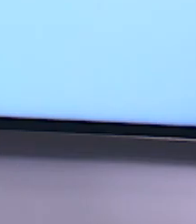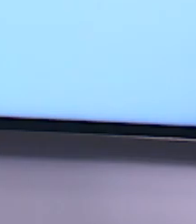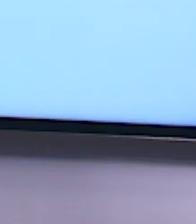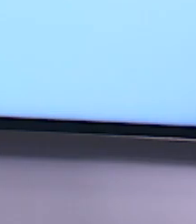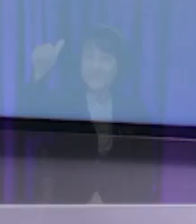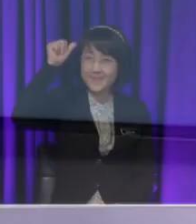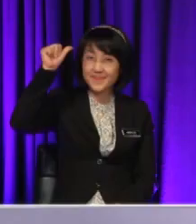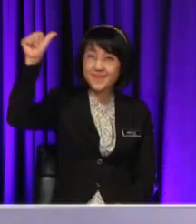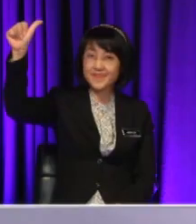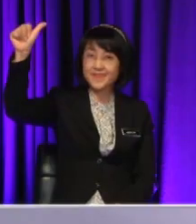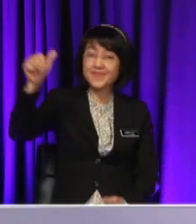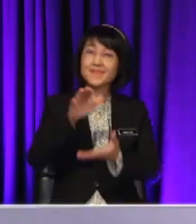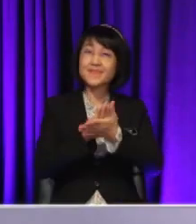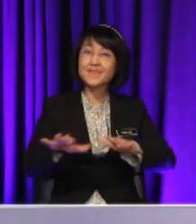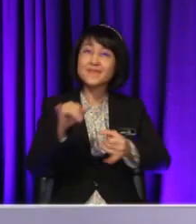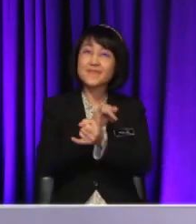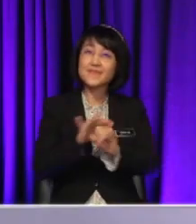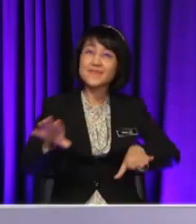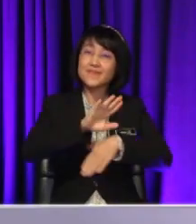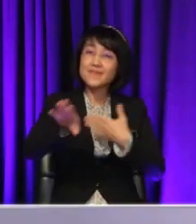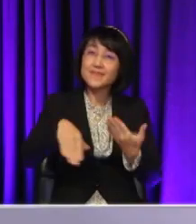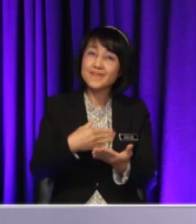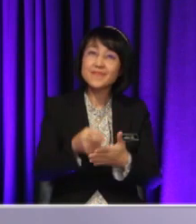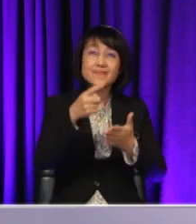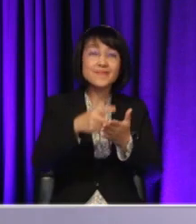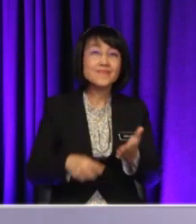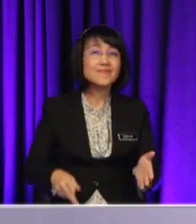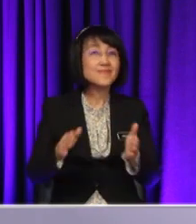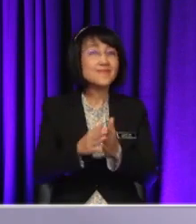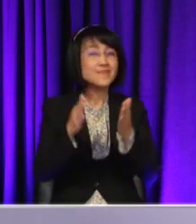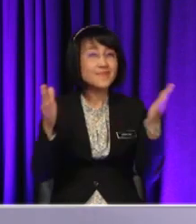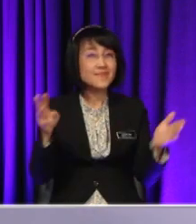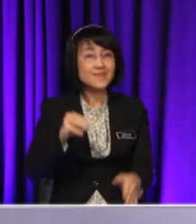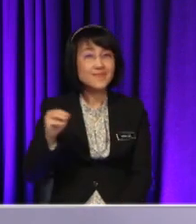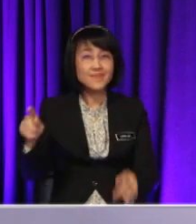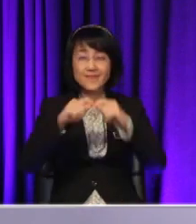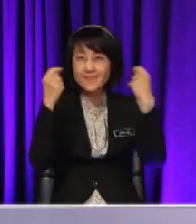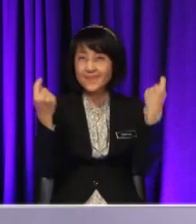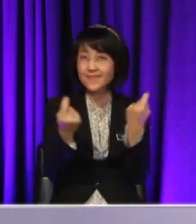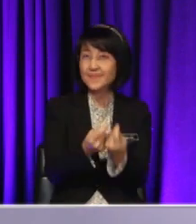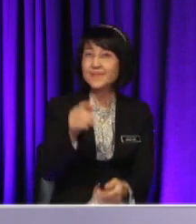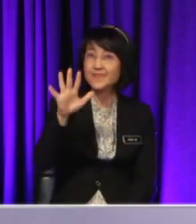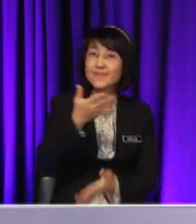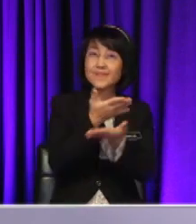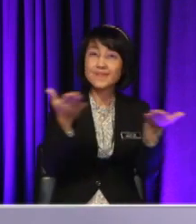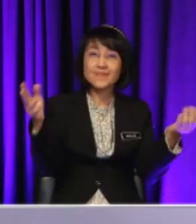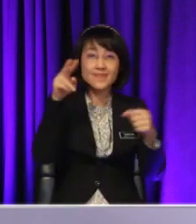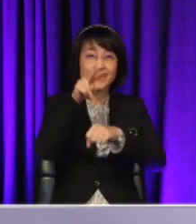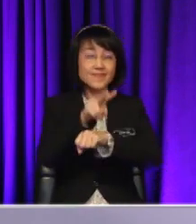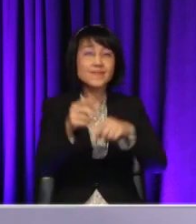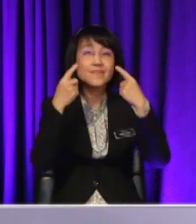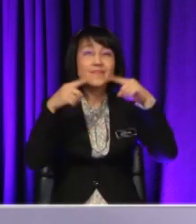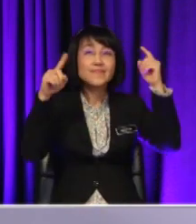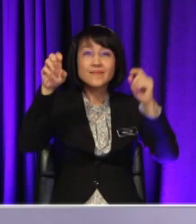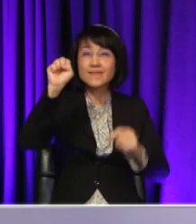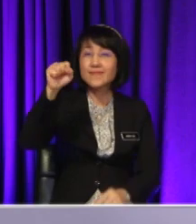Assalamualaikum salam sejahtera semua apa kabar murid-murid 35 anda sedang menyaksikan yang sukses SPM 2022